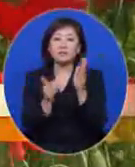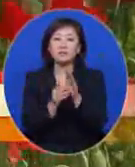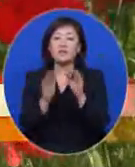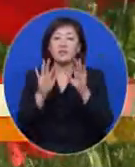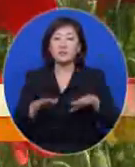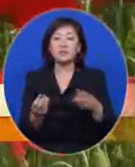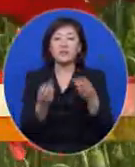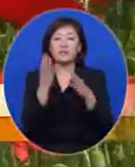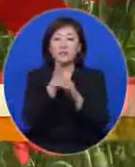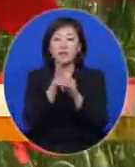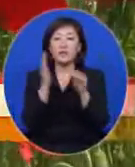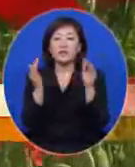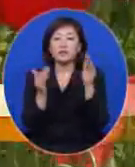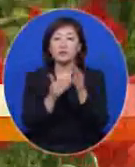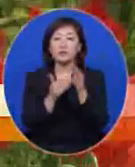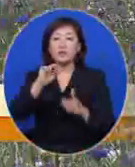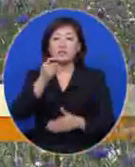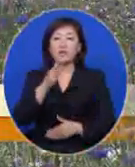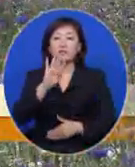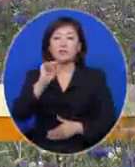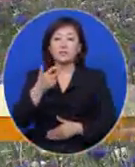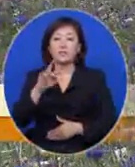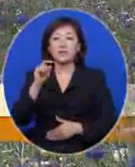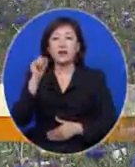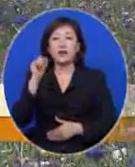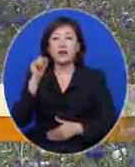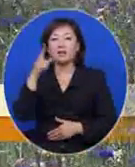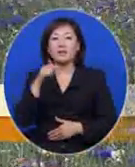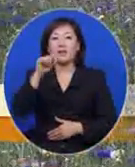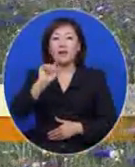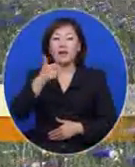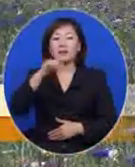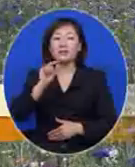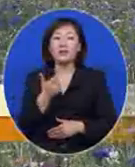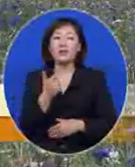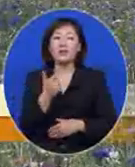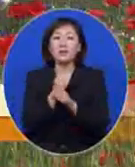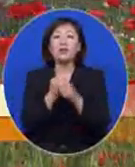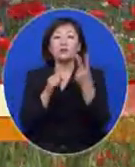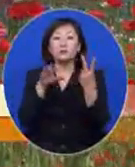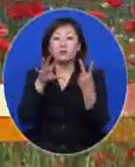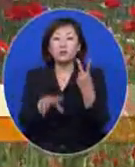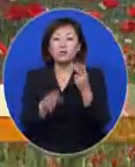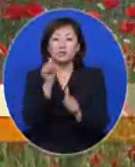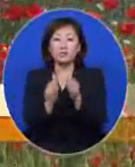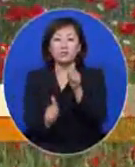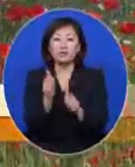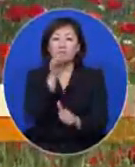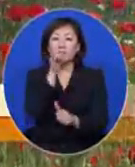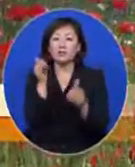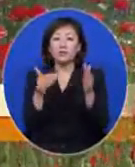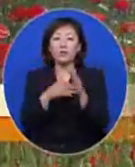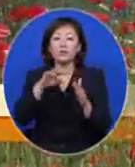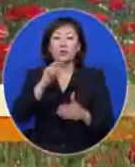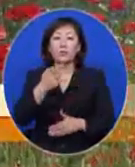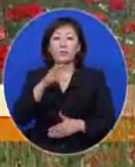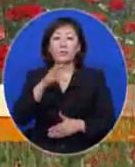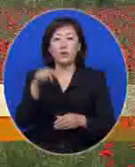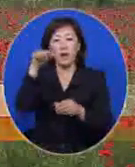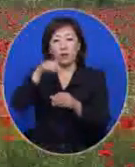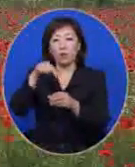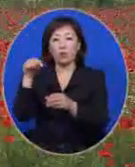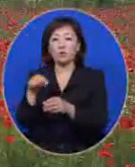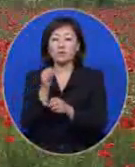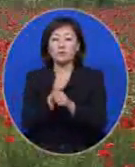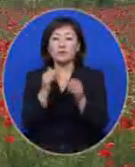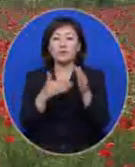이번 행사에서는 접시 정원과 아이디어 가든 등 두 종목에서 실력을 겨루고 토피리와 꽃꽂이, 분재